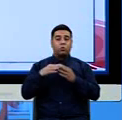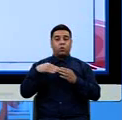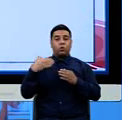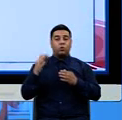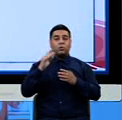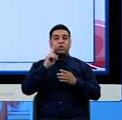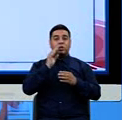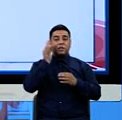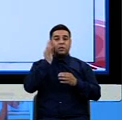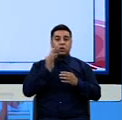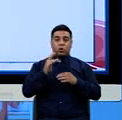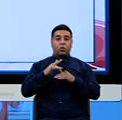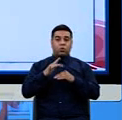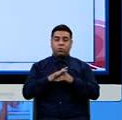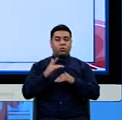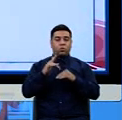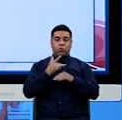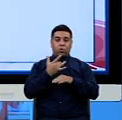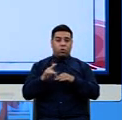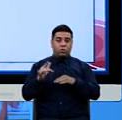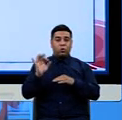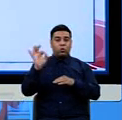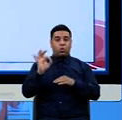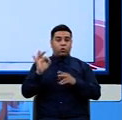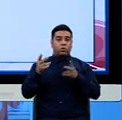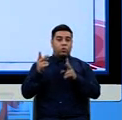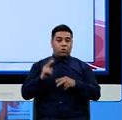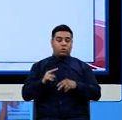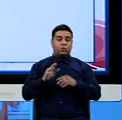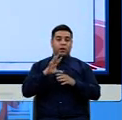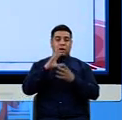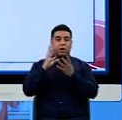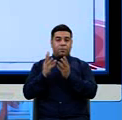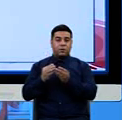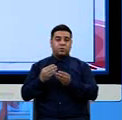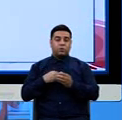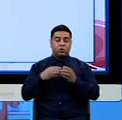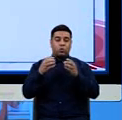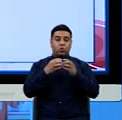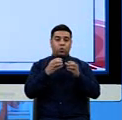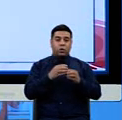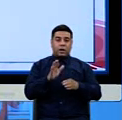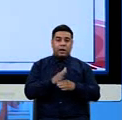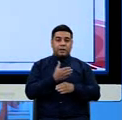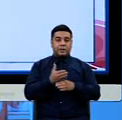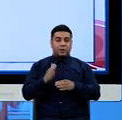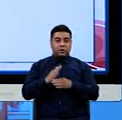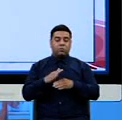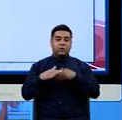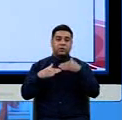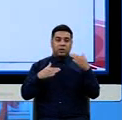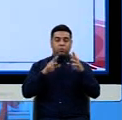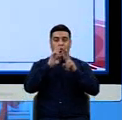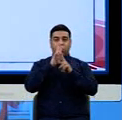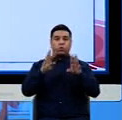qoldimi? Yo'q, qolmadi. U yerda 0 ta shirinlik qoldi. Hammasini biz guruhlarga ajratib,